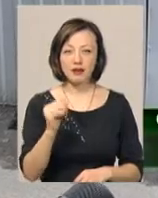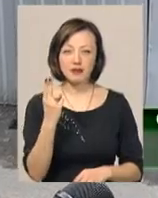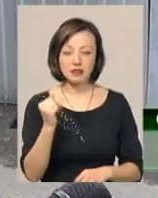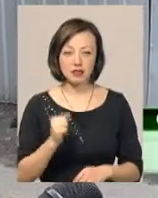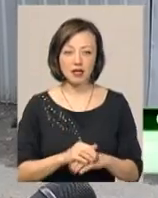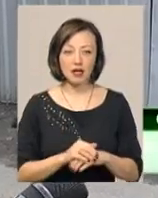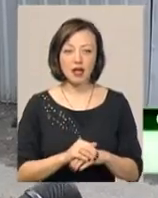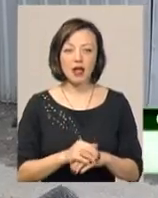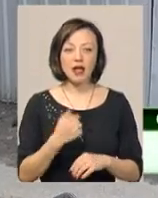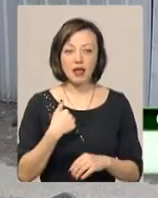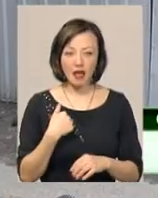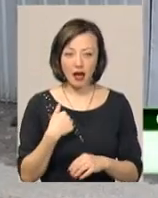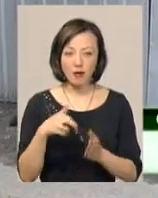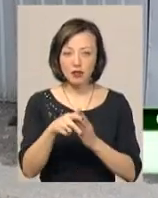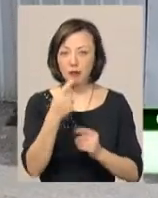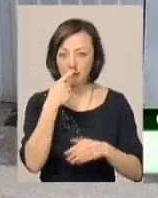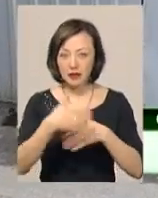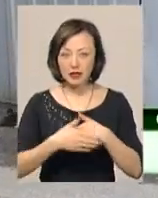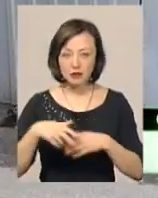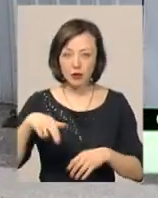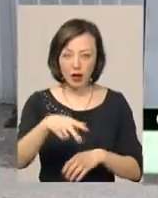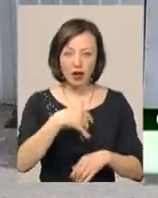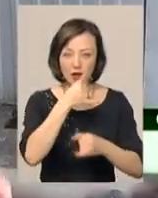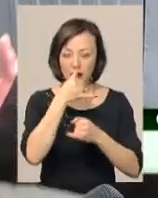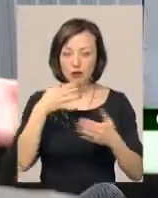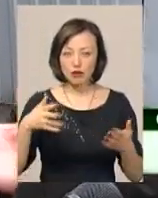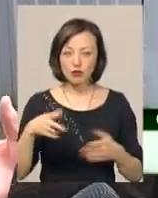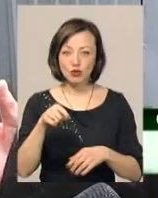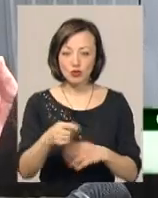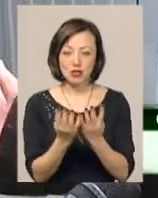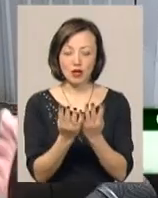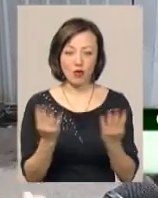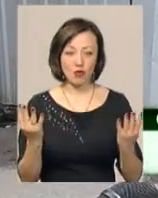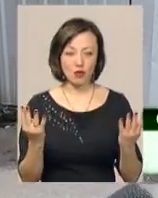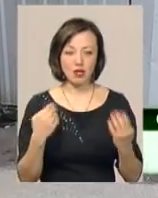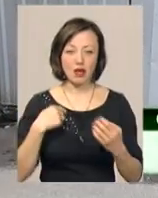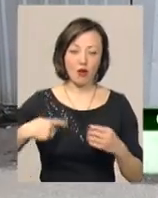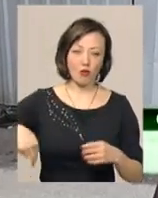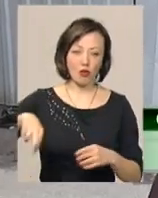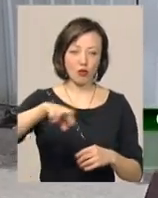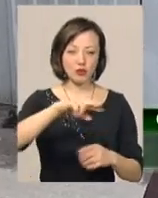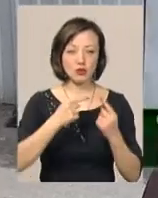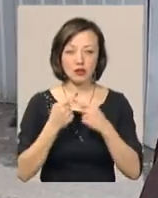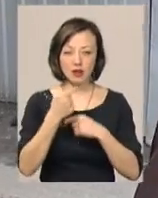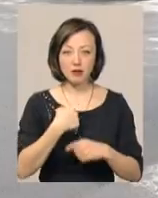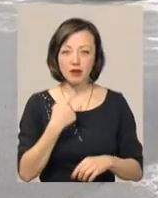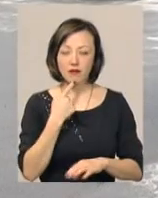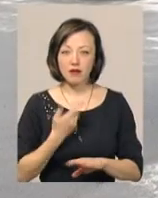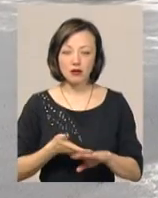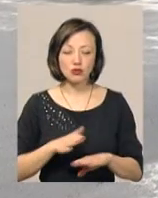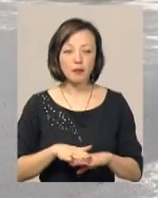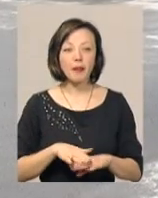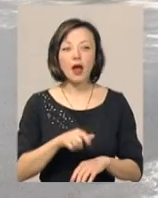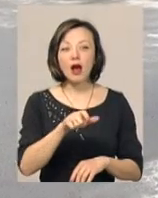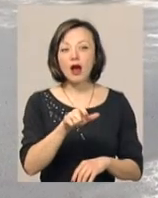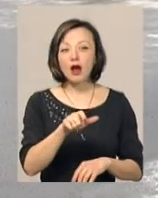би пройшла сюди, мені ж сюди ближче, а я не можу пройти, бо тут загорожено. Я обходжу таку дорогу, а мені тяжко. Тим часом